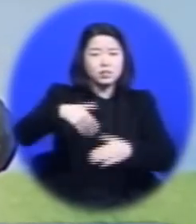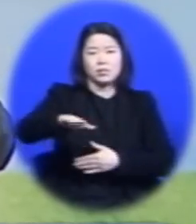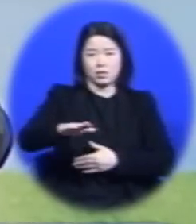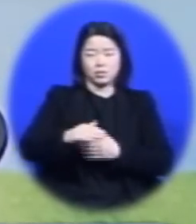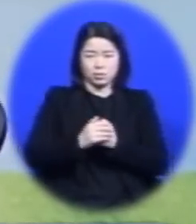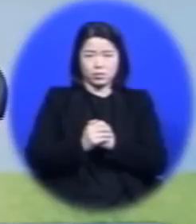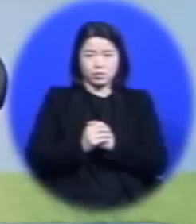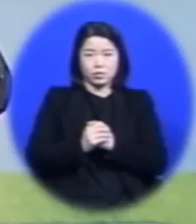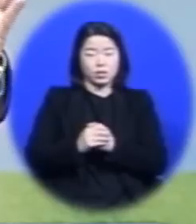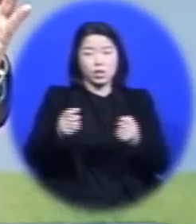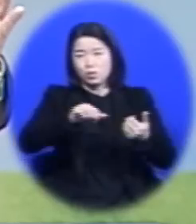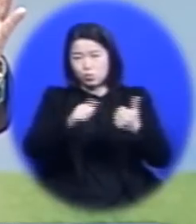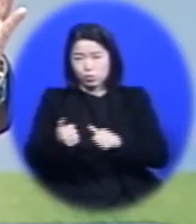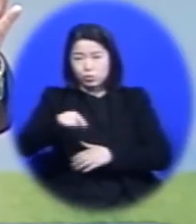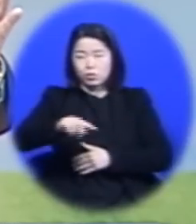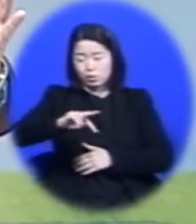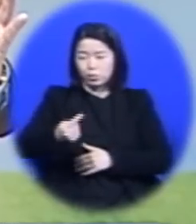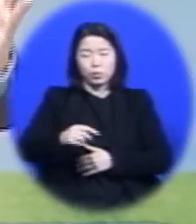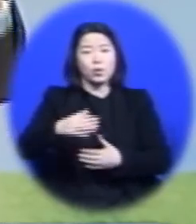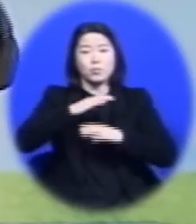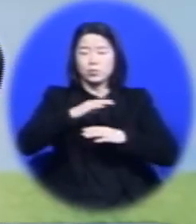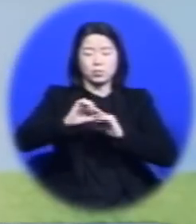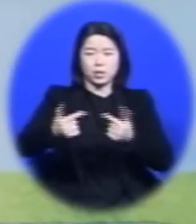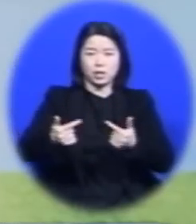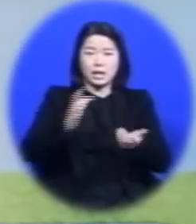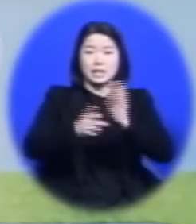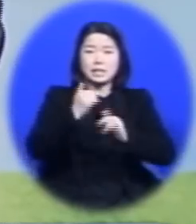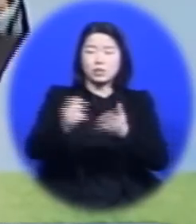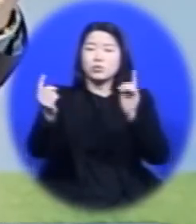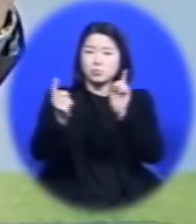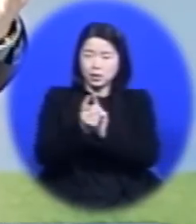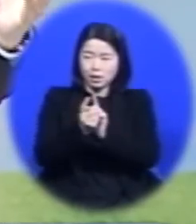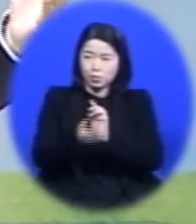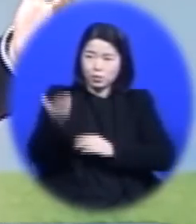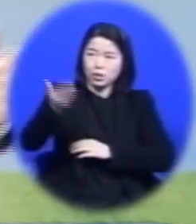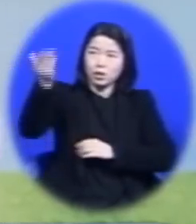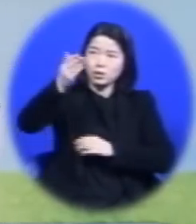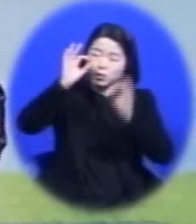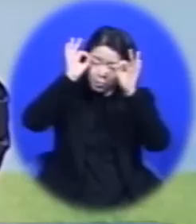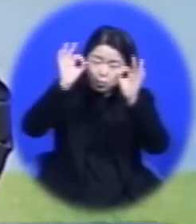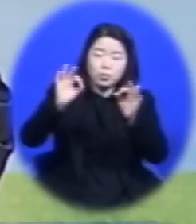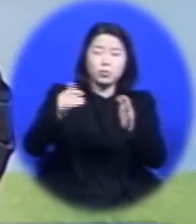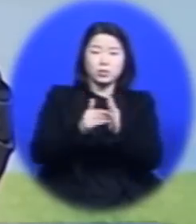갔어요 죽는 것도 무섭지가 않았어요 예수님 만나고 삼층천 보고